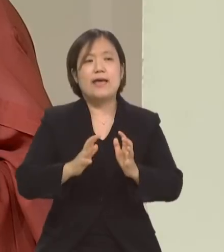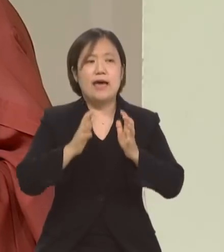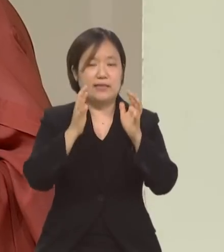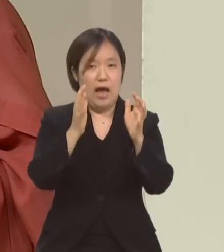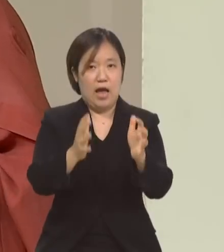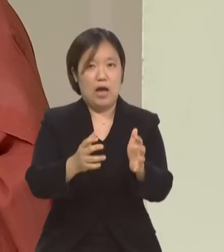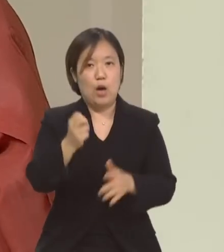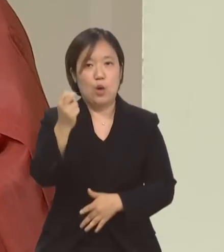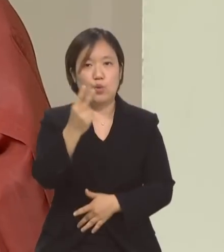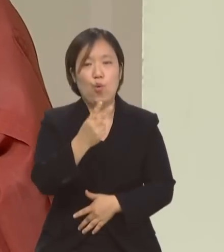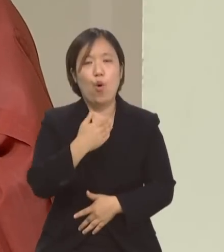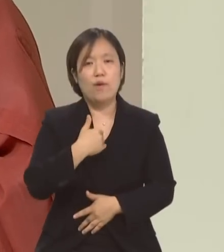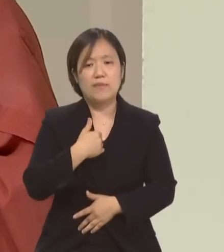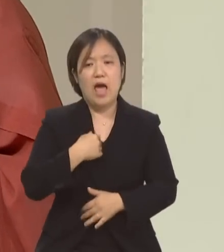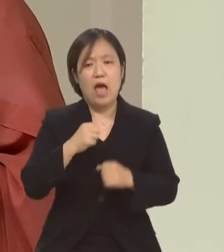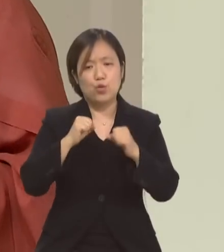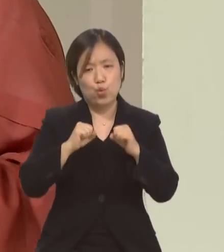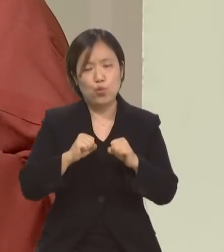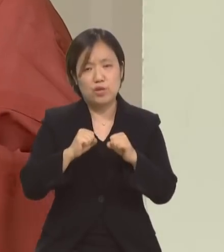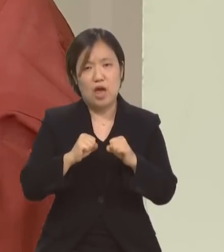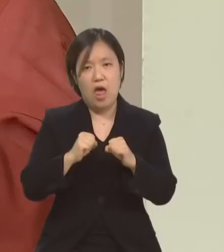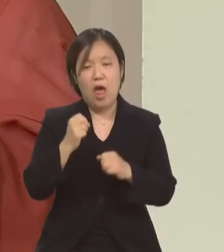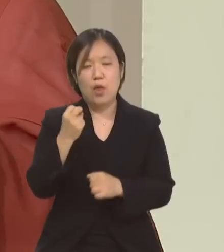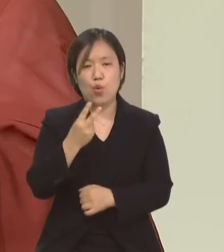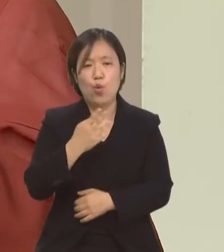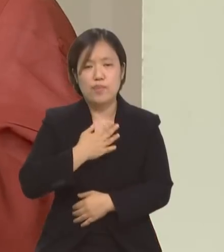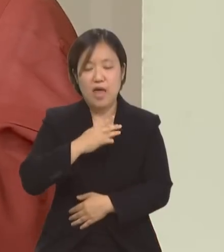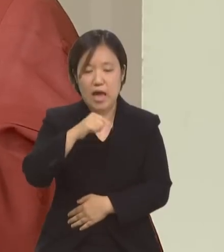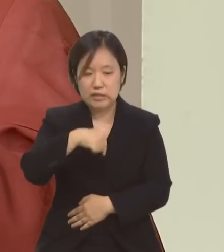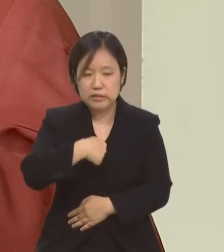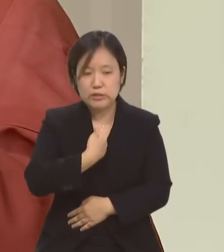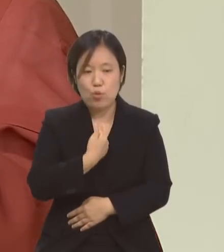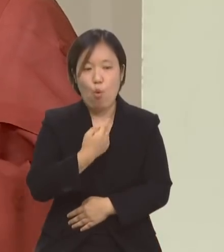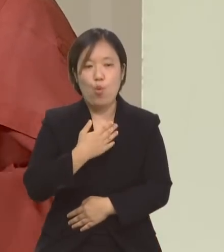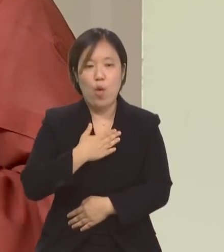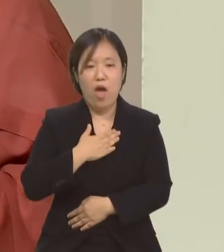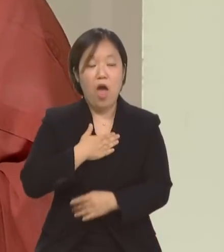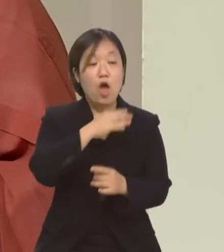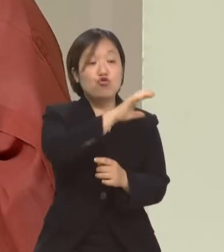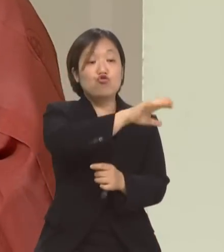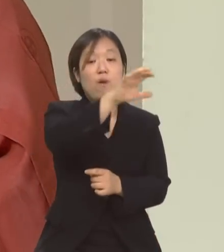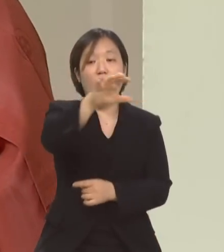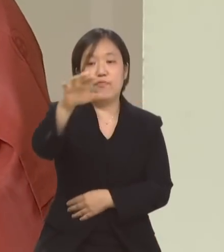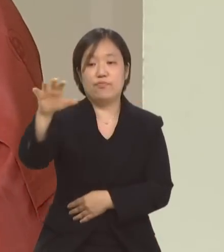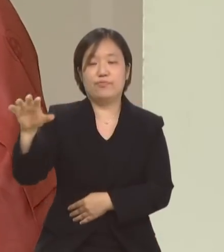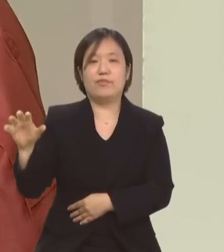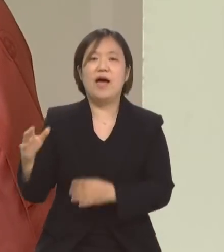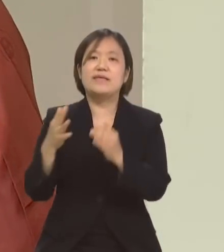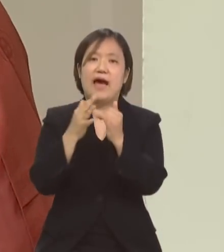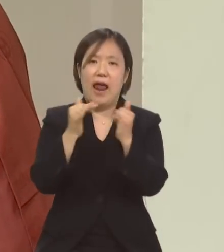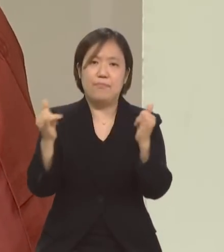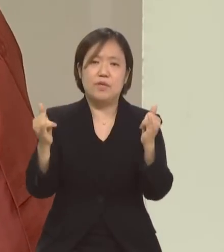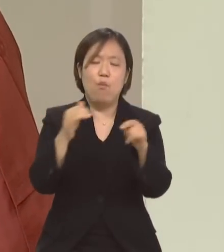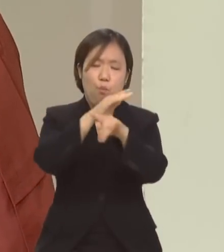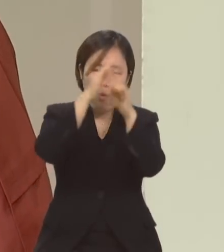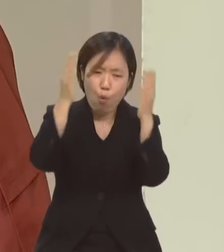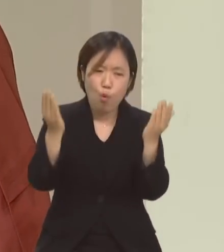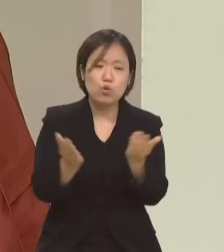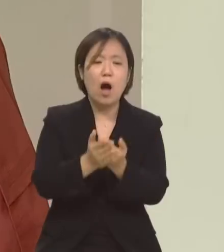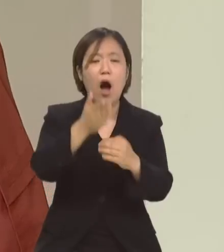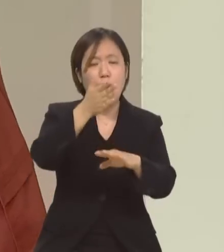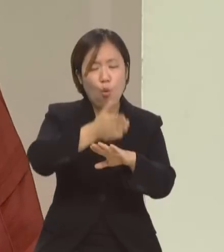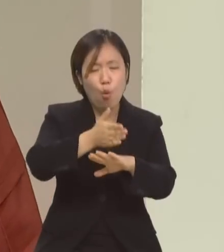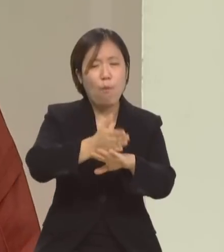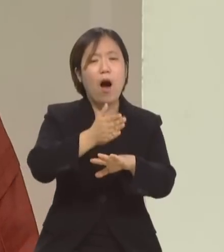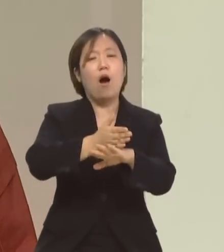존재에 대한 그리고 자기 자신과 자기 주변에 있는 사람들에 대한 정말 그런 고맙고 감사한 마음이 막